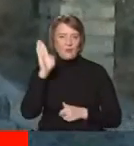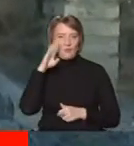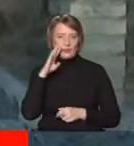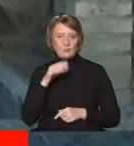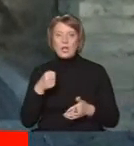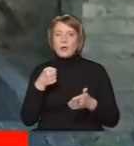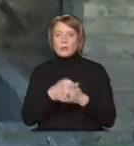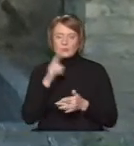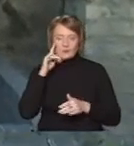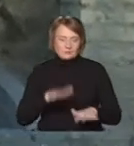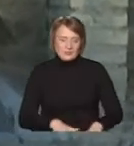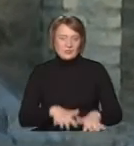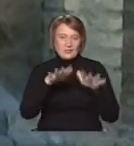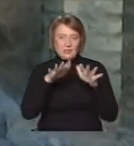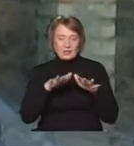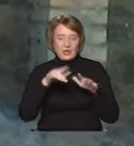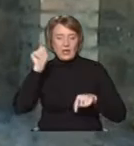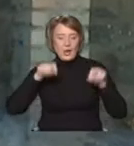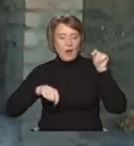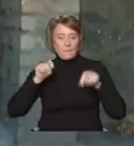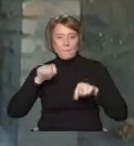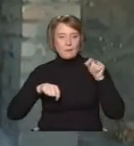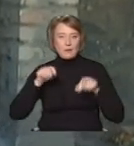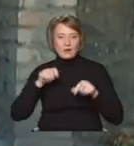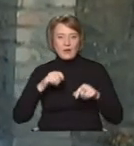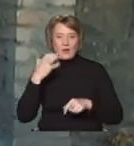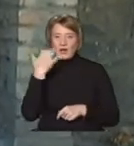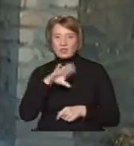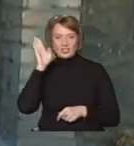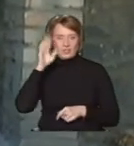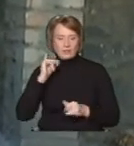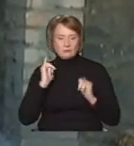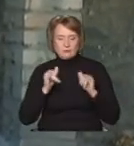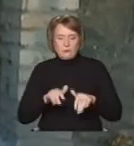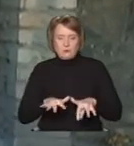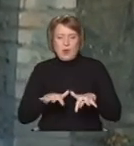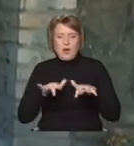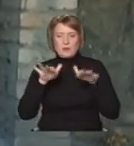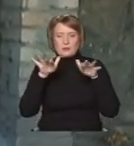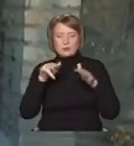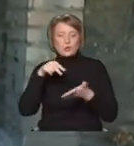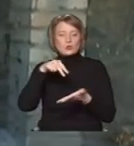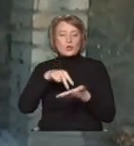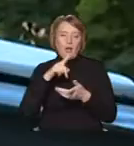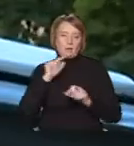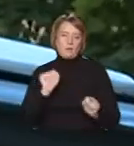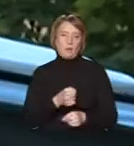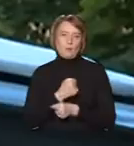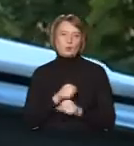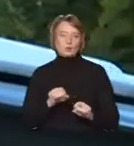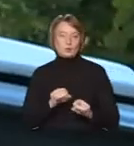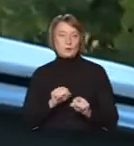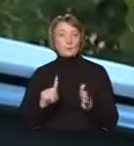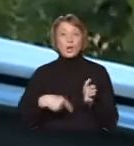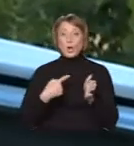і досі заливає, капає гаряча вода, це просто окріп. Такий пар іде, що стояти тут довго просто неможливо.